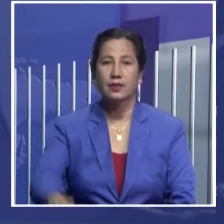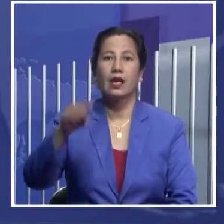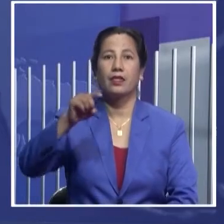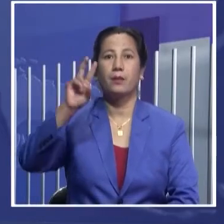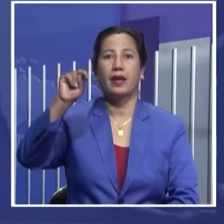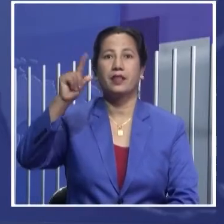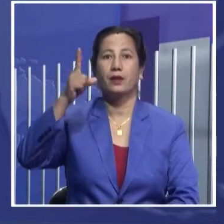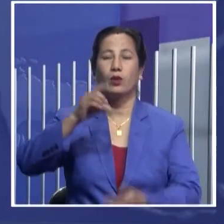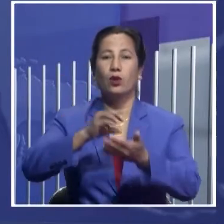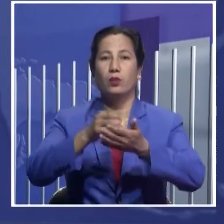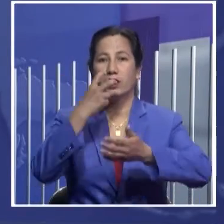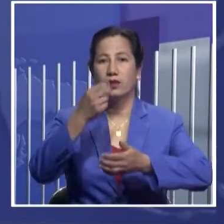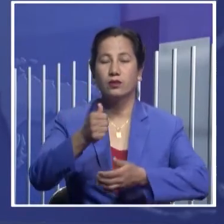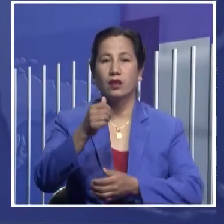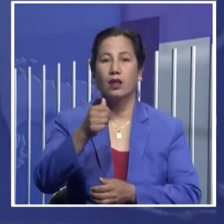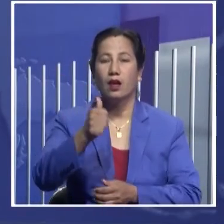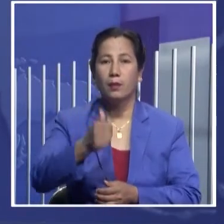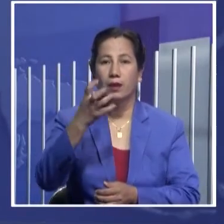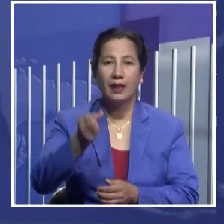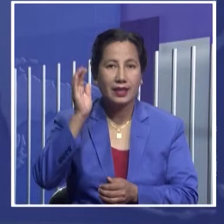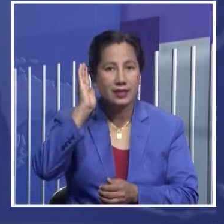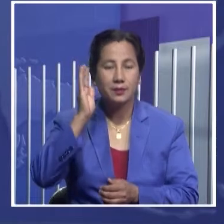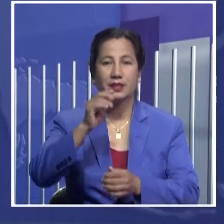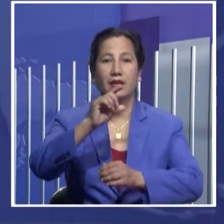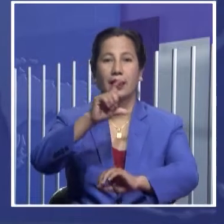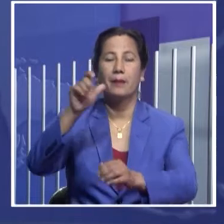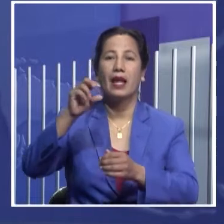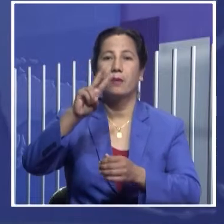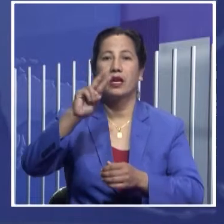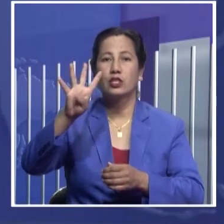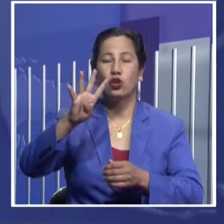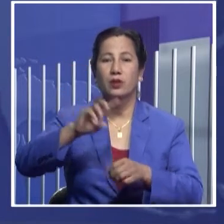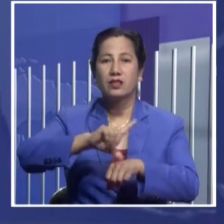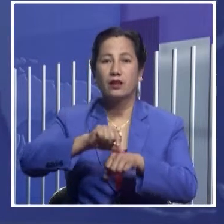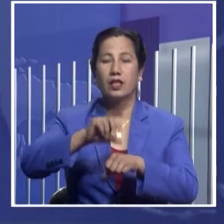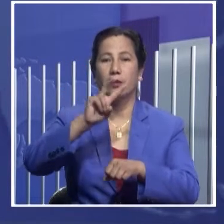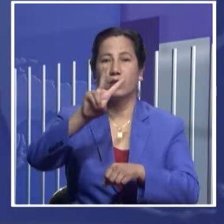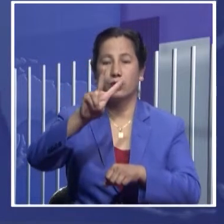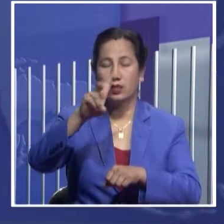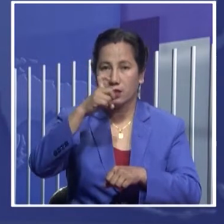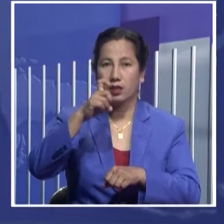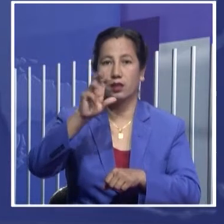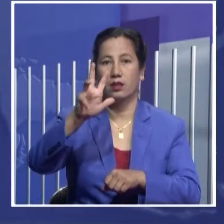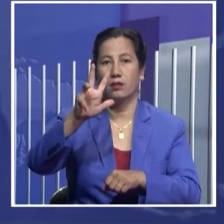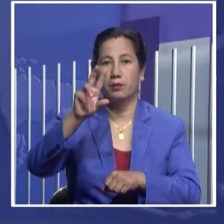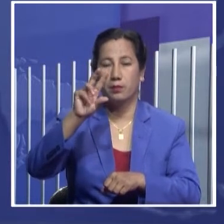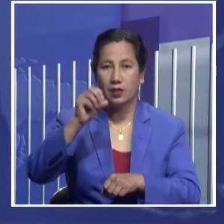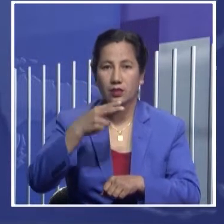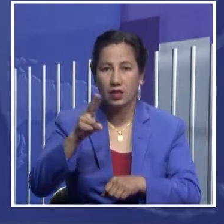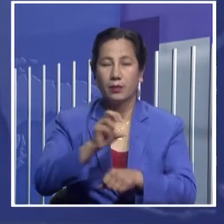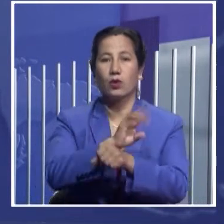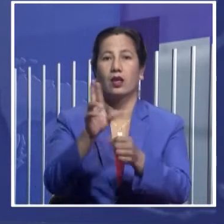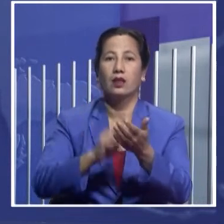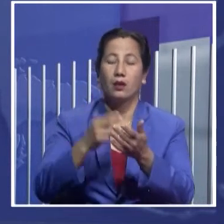तपाईँ एनटिभी कोहलपुर हेर्दै हुनुहुन्छ। अब बाँकी समाचार। नेपालमा पछिल्लो 24 घण्टामा 290 जनामा कोरोना भाइरसको संक्रमण